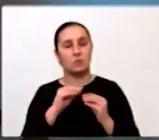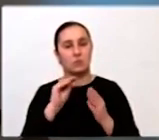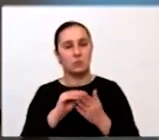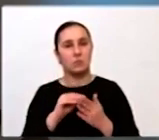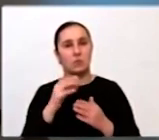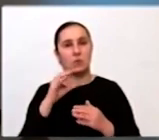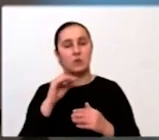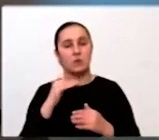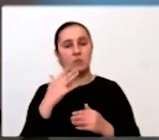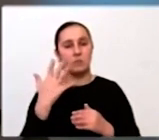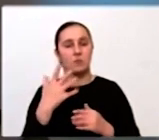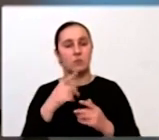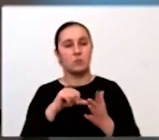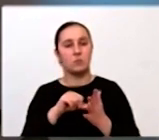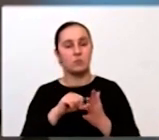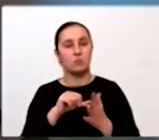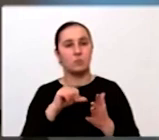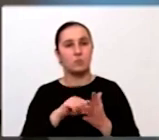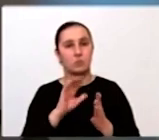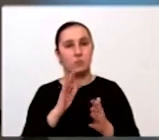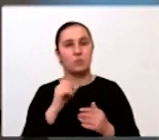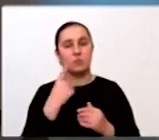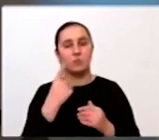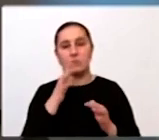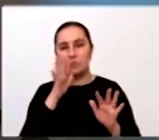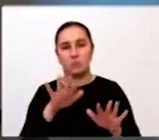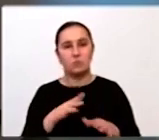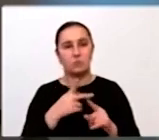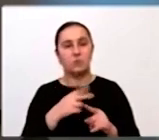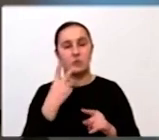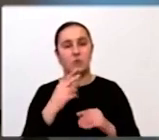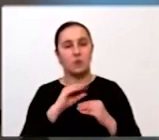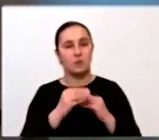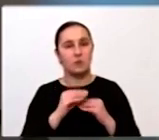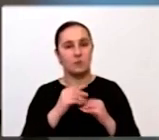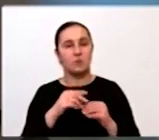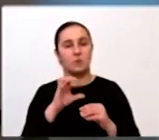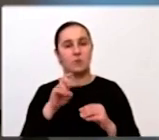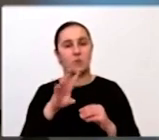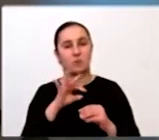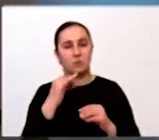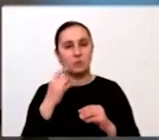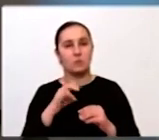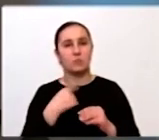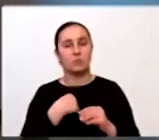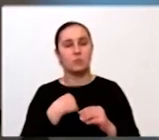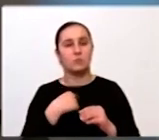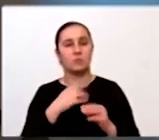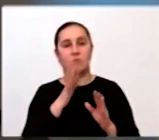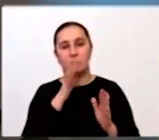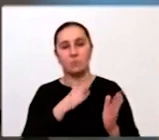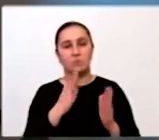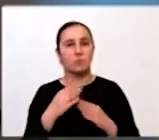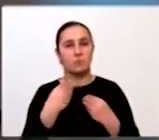demak, F5 tugmasini bosib chiqdik va bir vaqtning o'zida ikkita qatlamni, sloyni bizga, demak, vaqtini surib